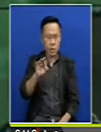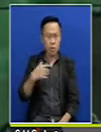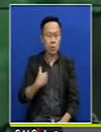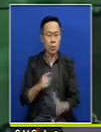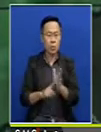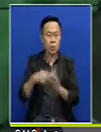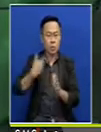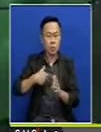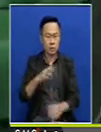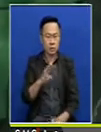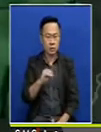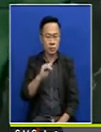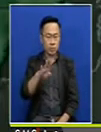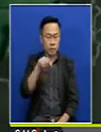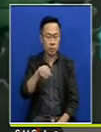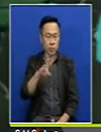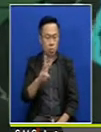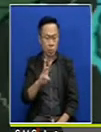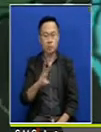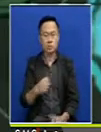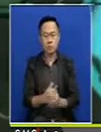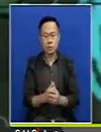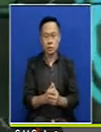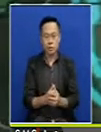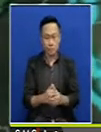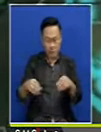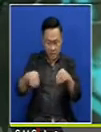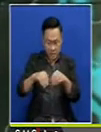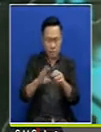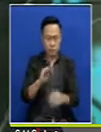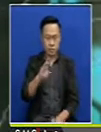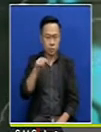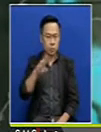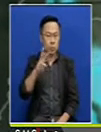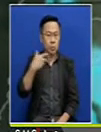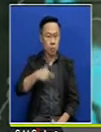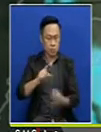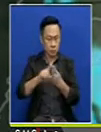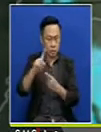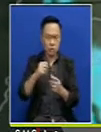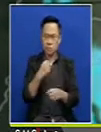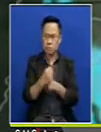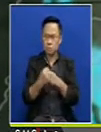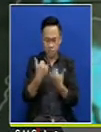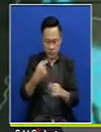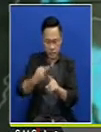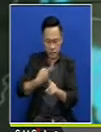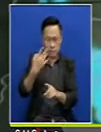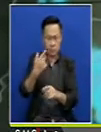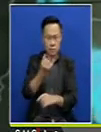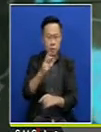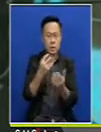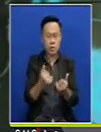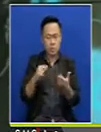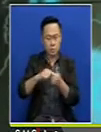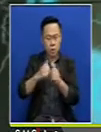ณะนั้นอยู่ที่ 44.6 องศาเซลเซียสนะครับคงต้องจับตานะครับเพราะว่าเรื่องของสภาพอากาศที่ร้อนจัดนั้นกระทบทั้งสุขภาพของประ